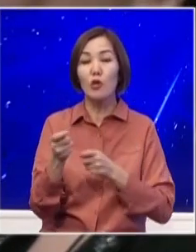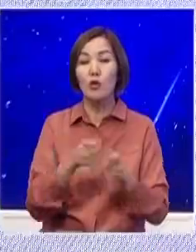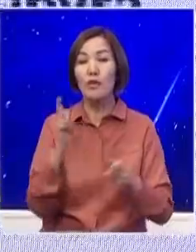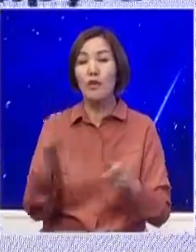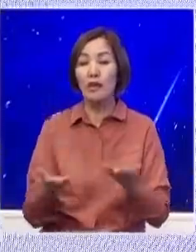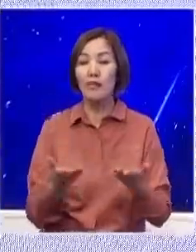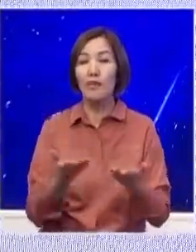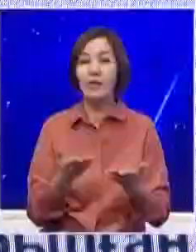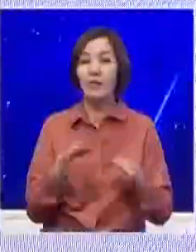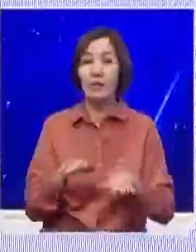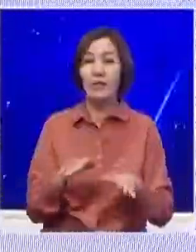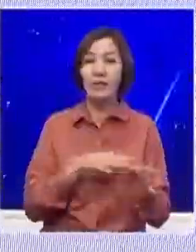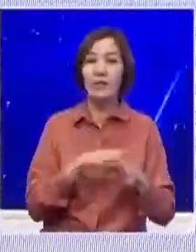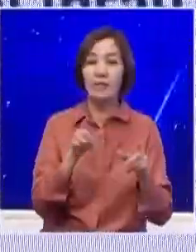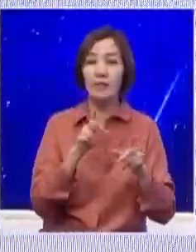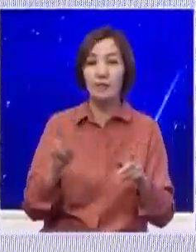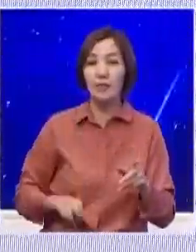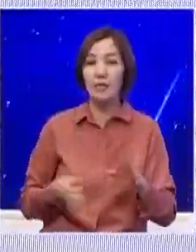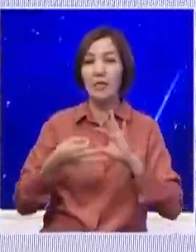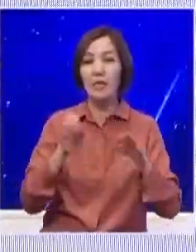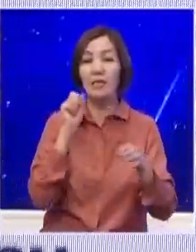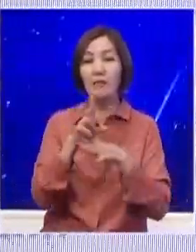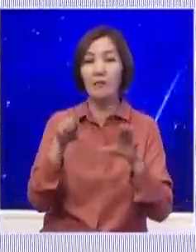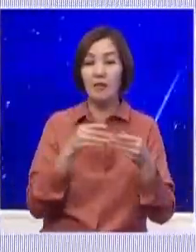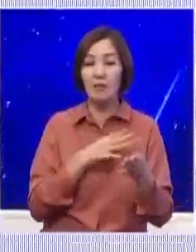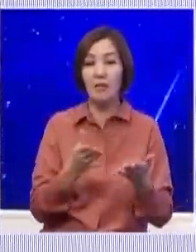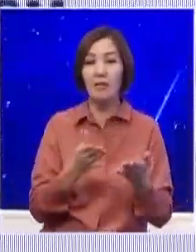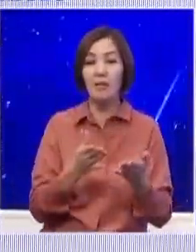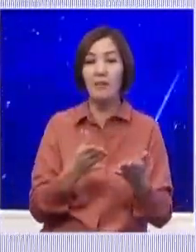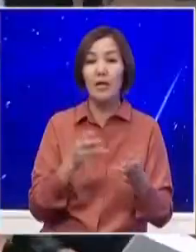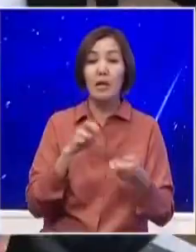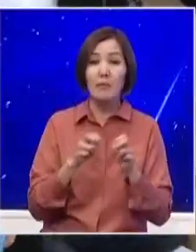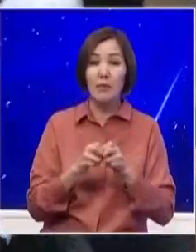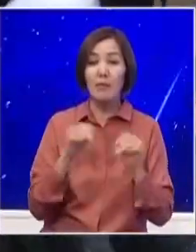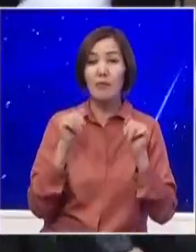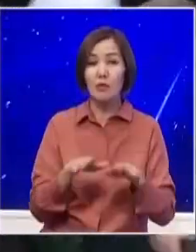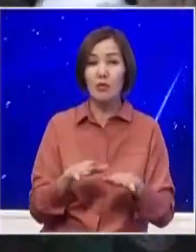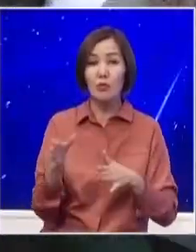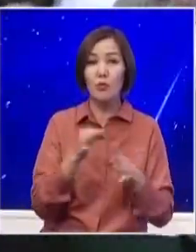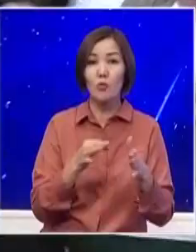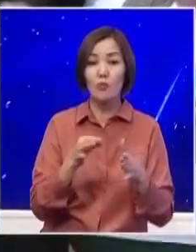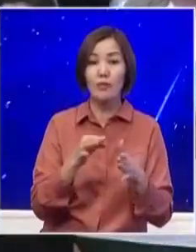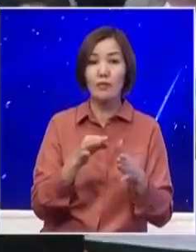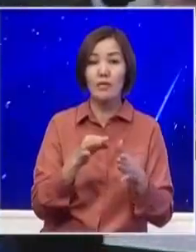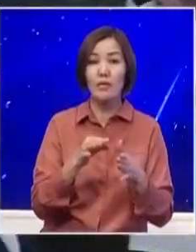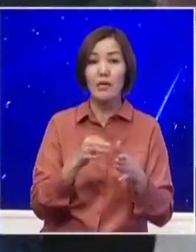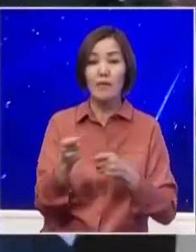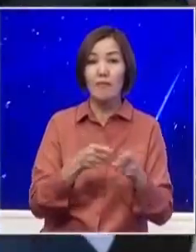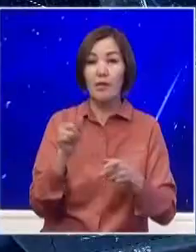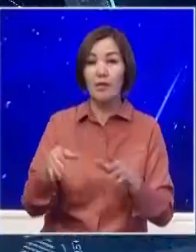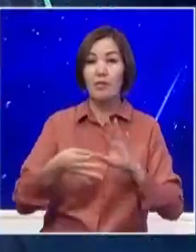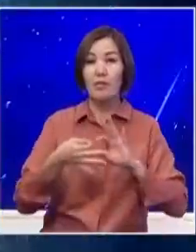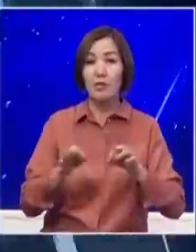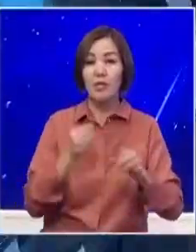және бірқатар жергілікті мекеме басшыларына нақты тапсырмалар берілді. Аталған проблемаларды шешу облыс басшысының жеке бақылауында